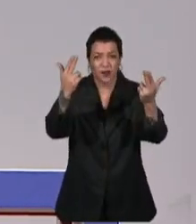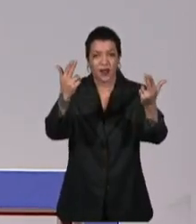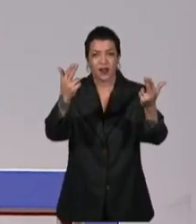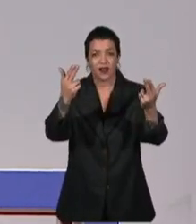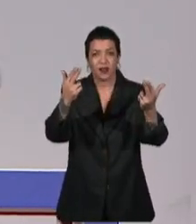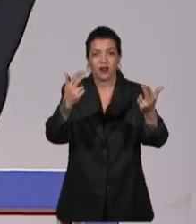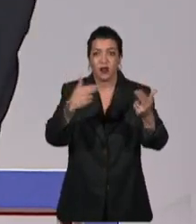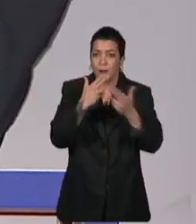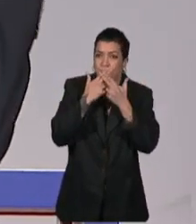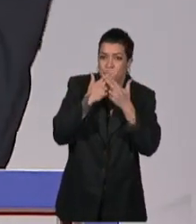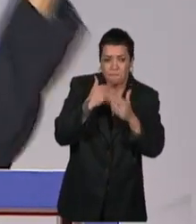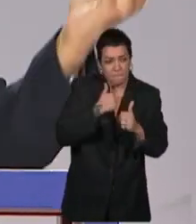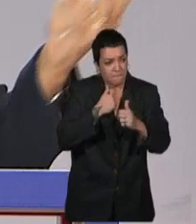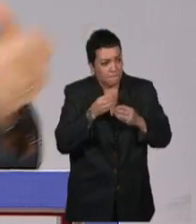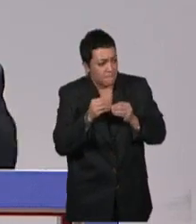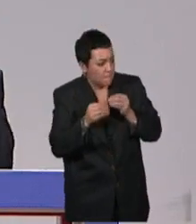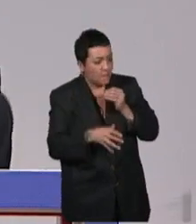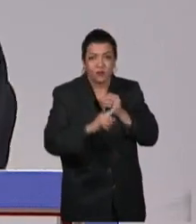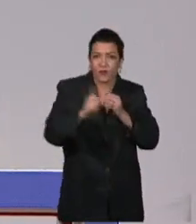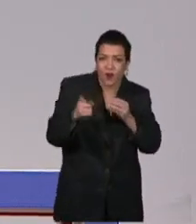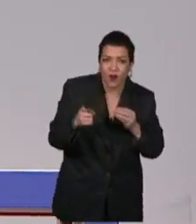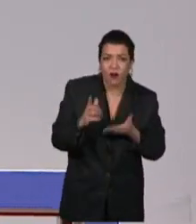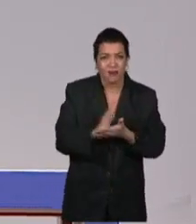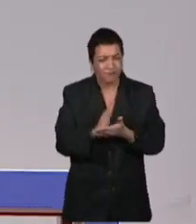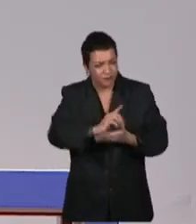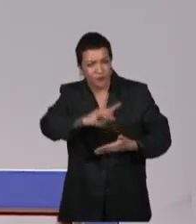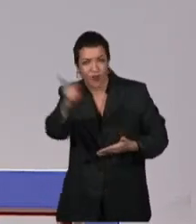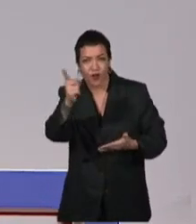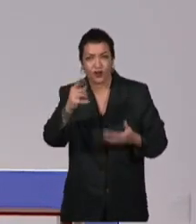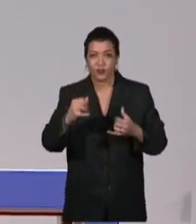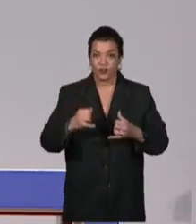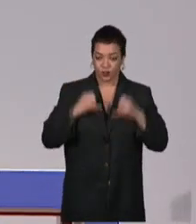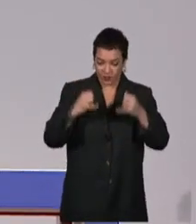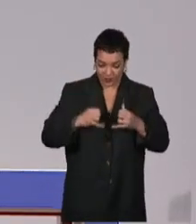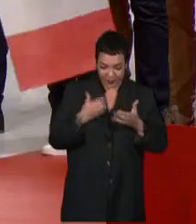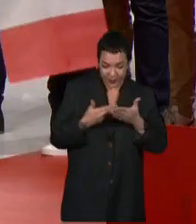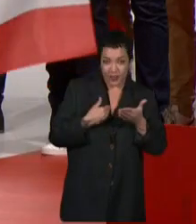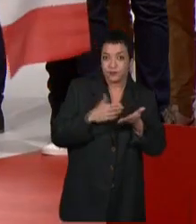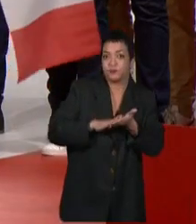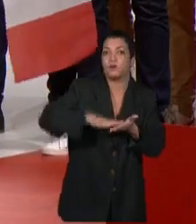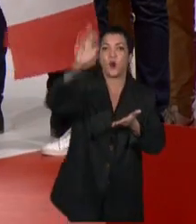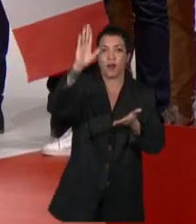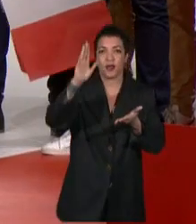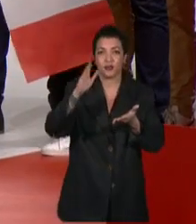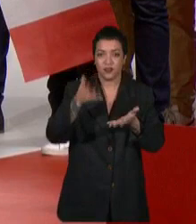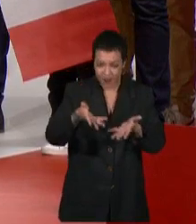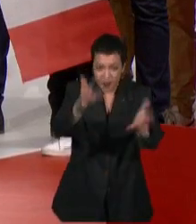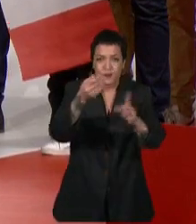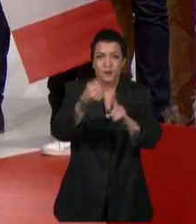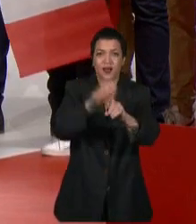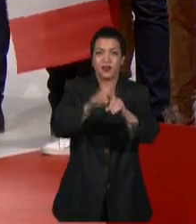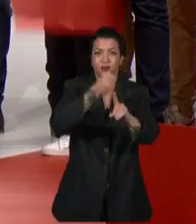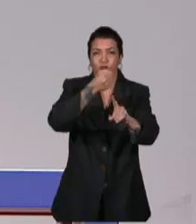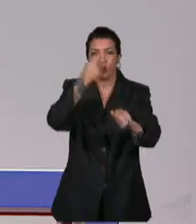dans l'autocensure, ne doutez pas, votre jeunesse est une promesse. Battez-vous pour avoir